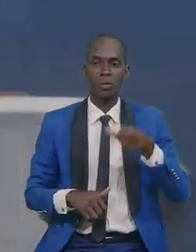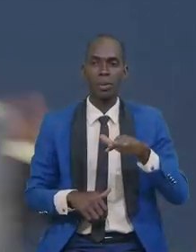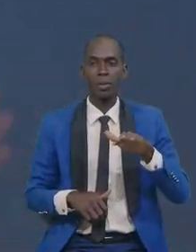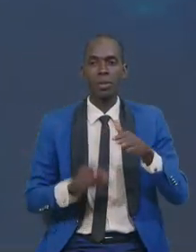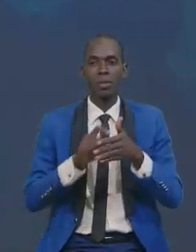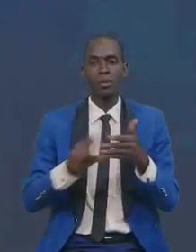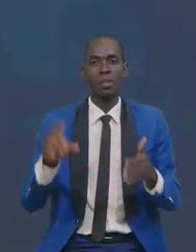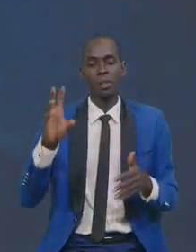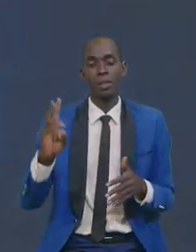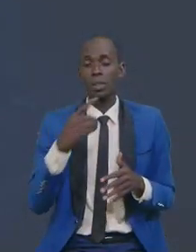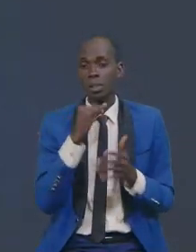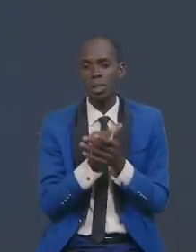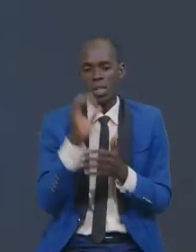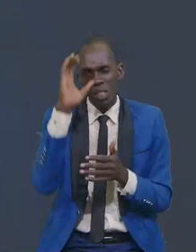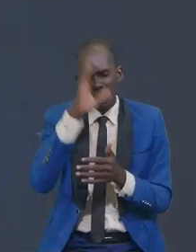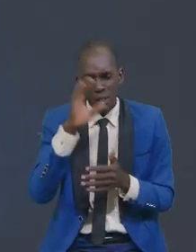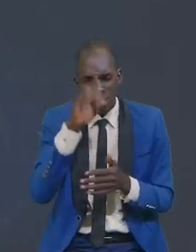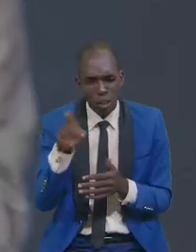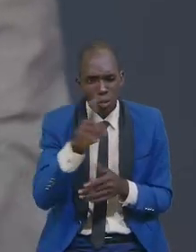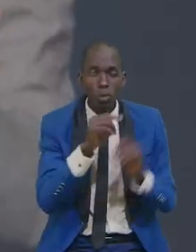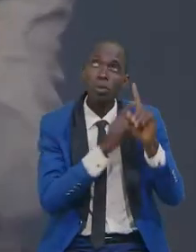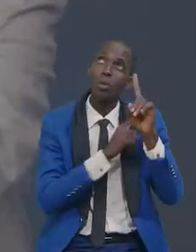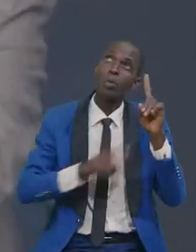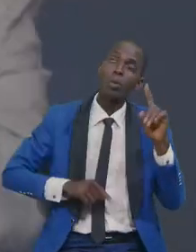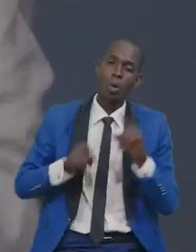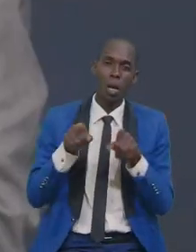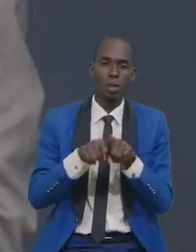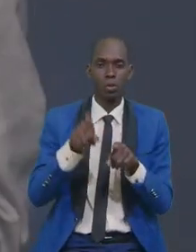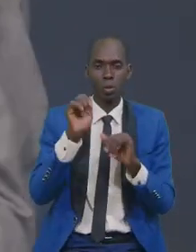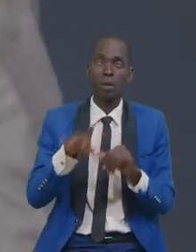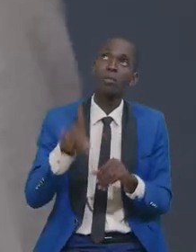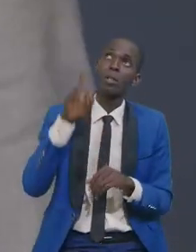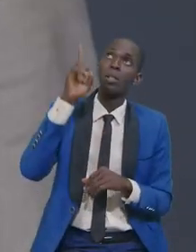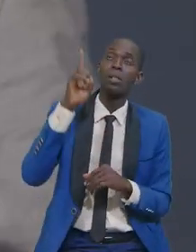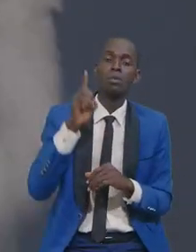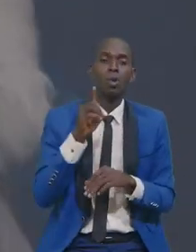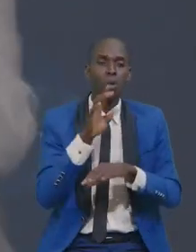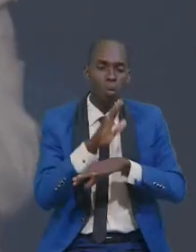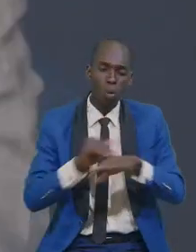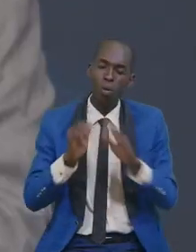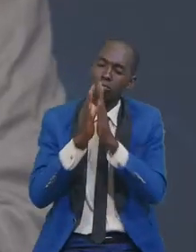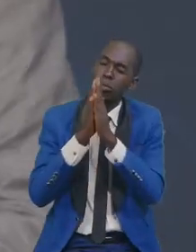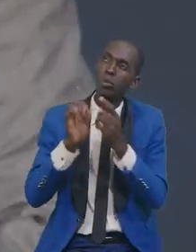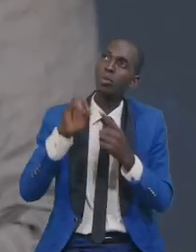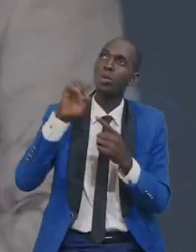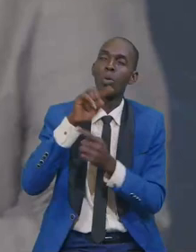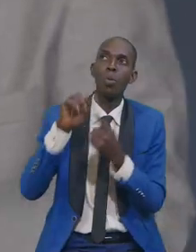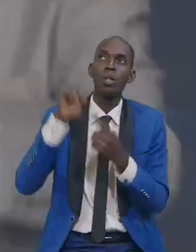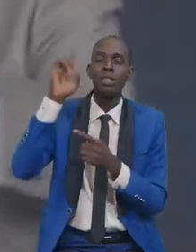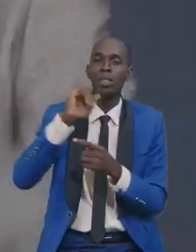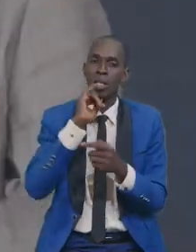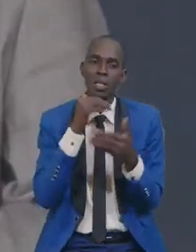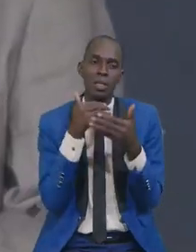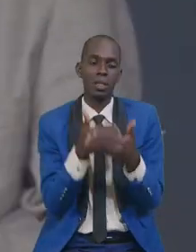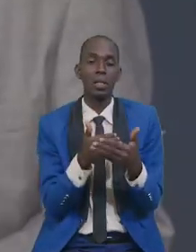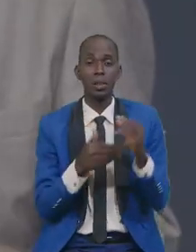verset 6. Cherchez l'Éternel pendant qu'il se trouve. Invoquez-le tandis qu'il est prêt.